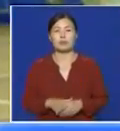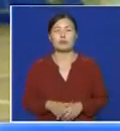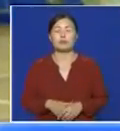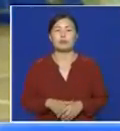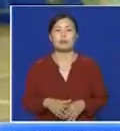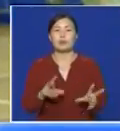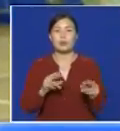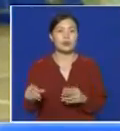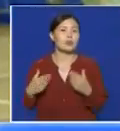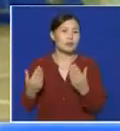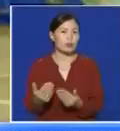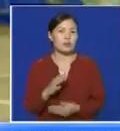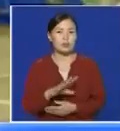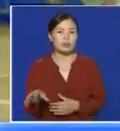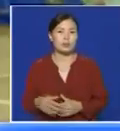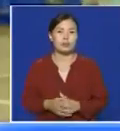сәттілік тілеймін.